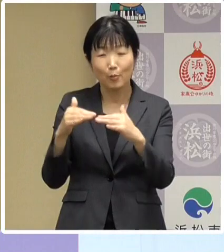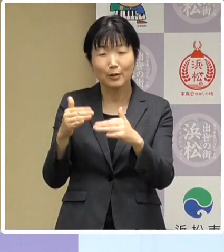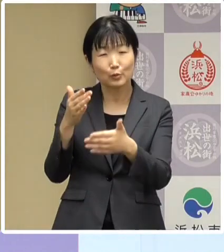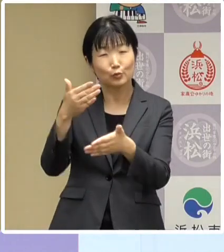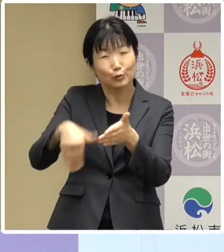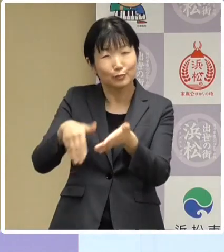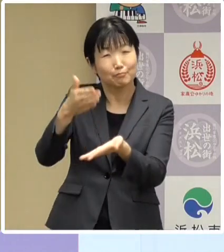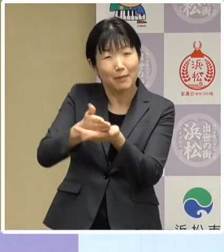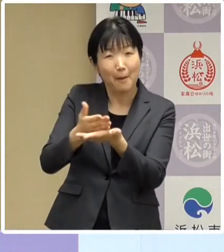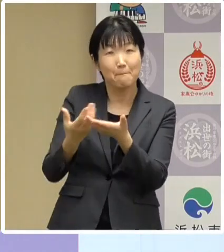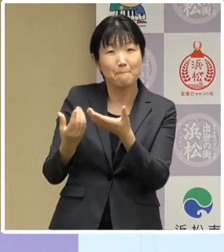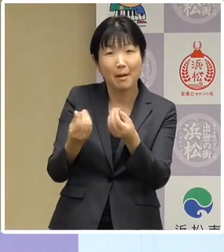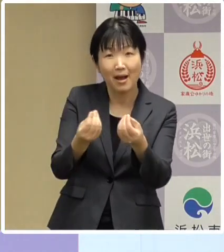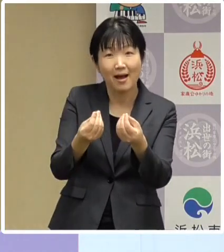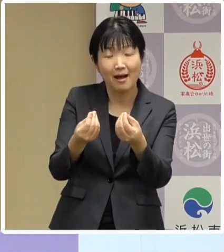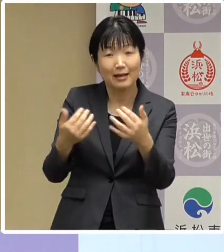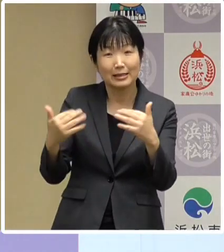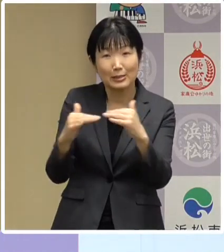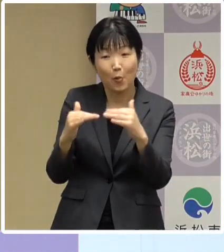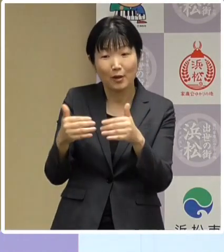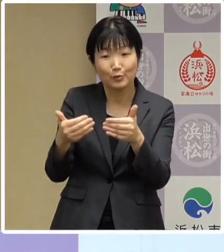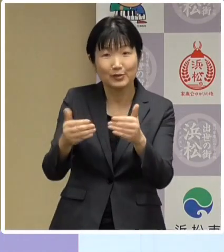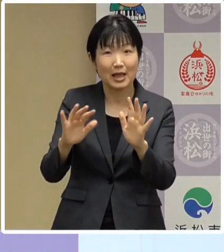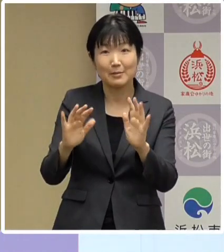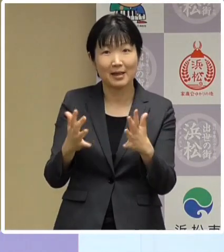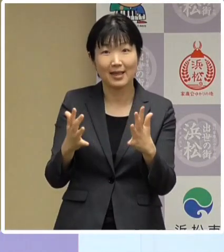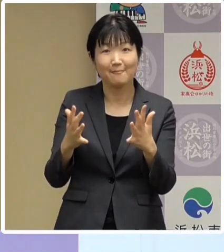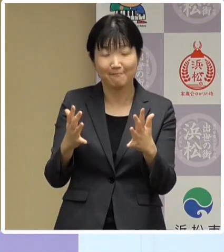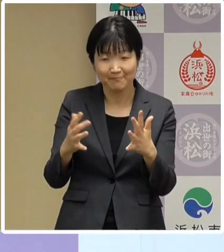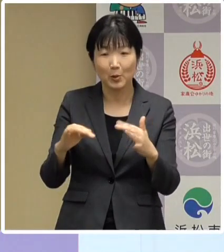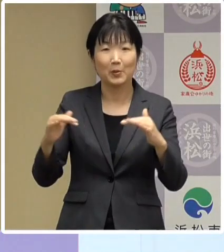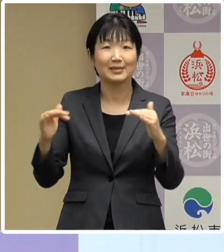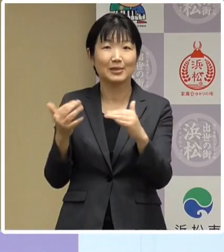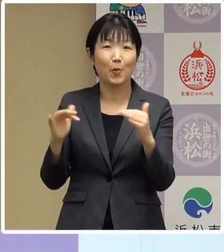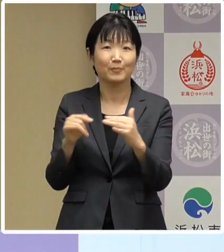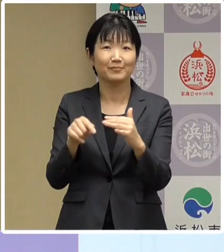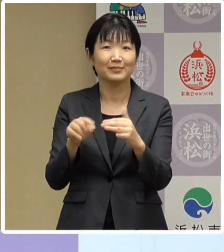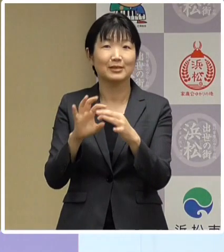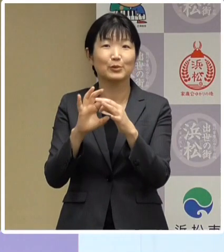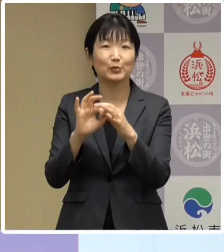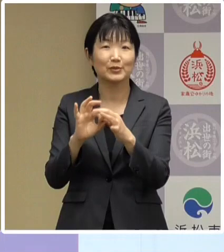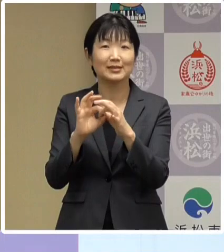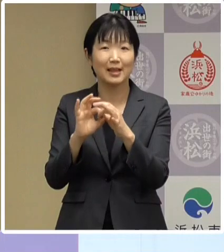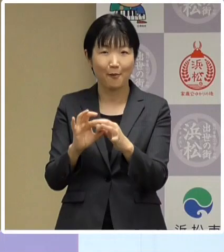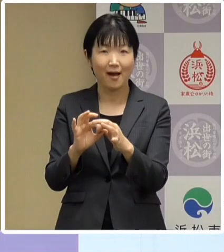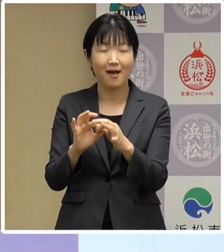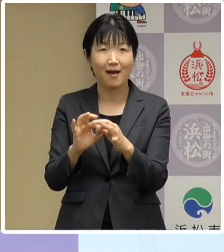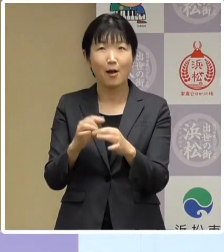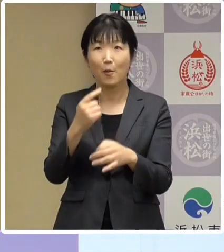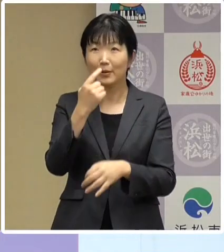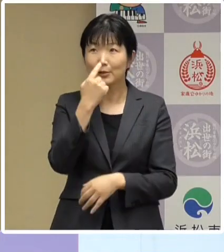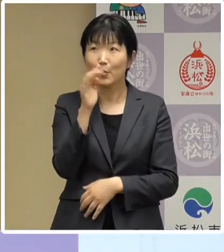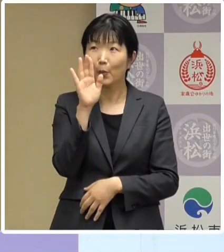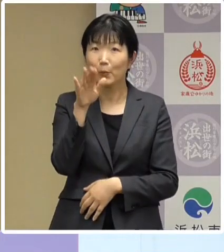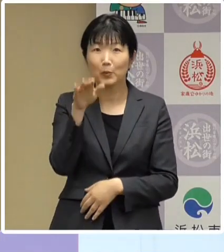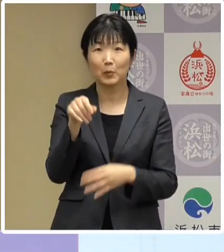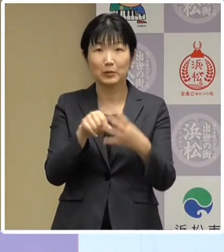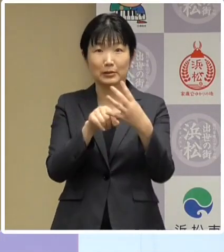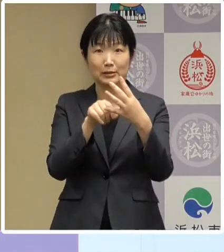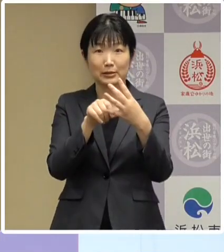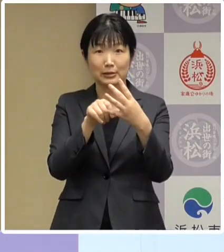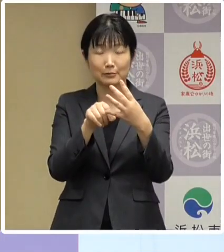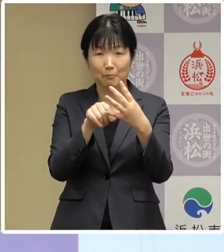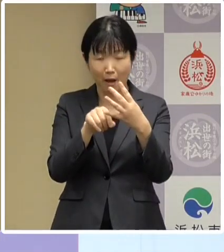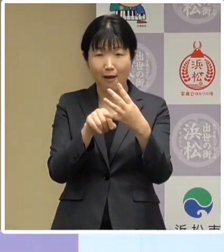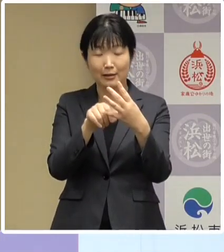ませんけれども、まあ、あのその議論につきましては、まあ、私も4月もう退任してしまいます